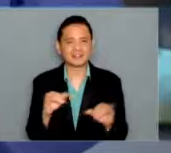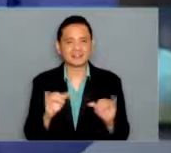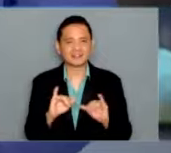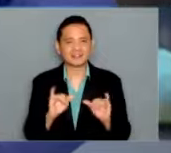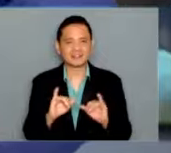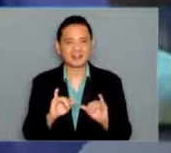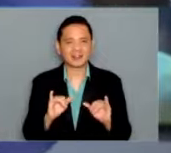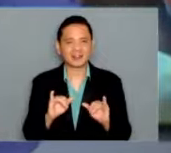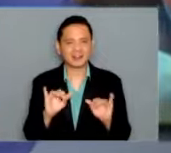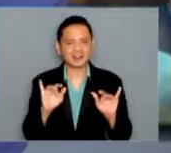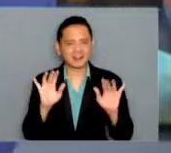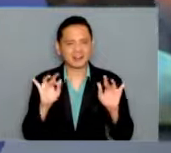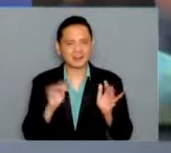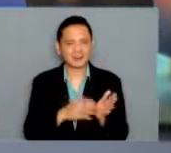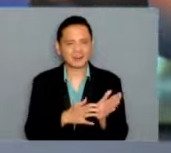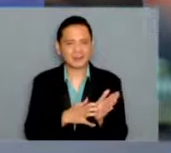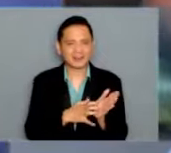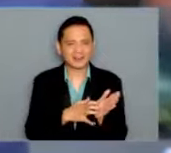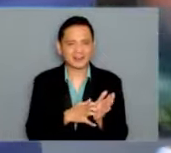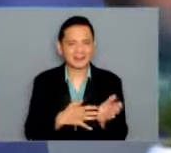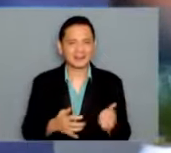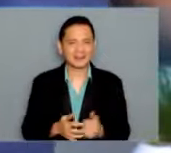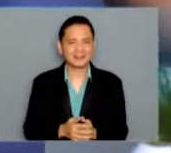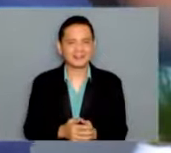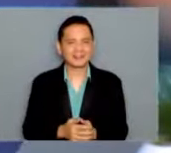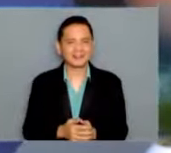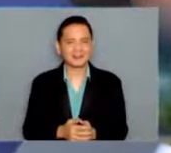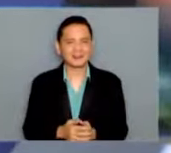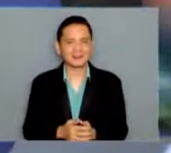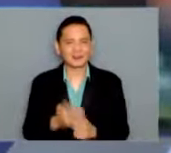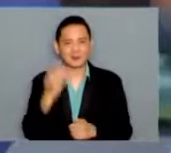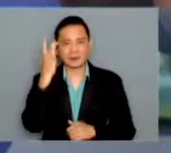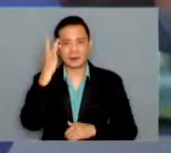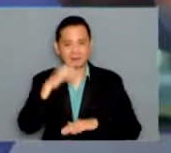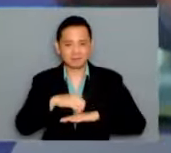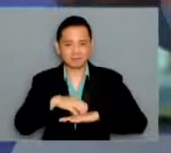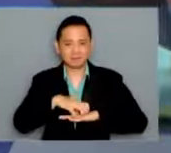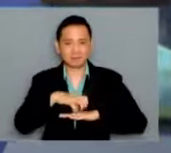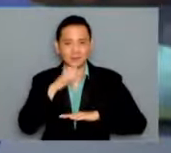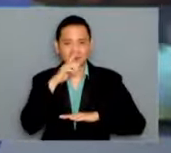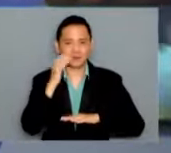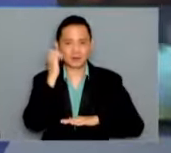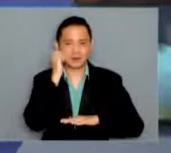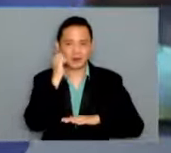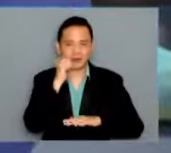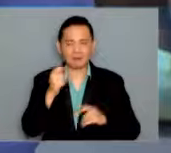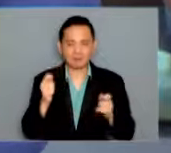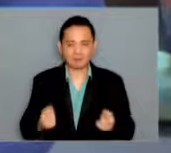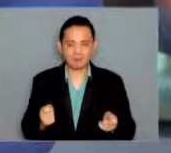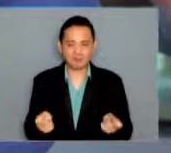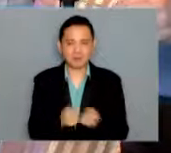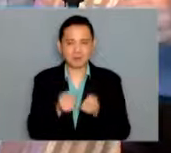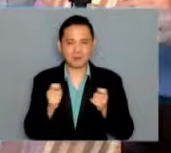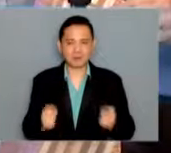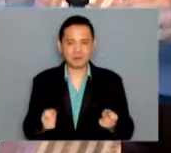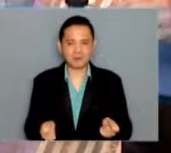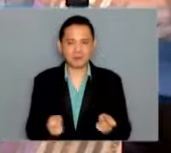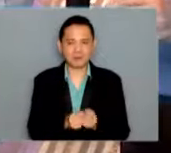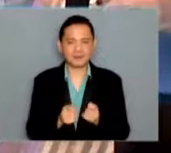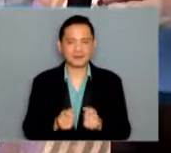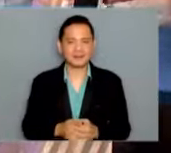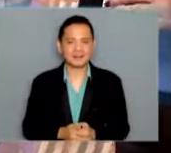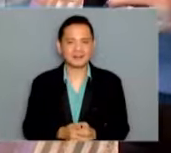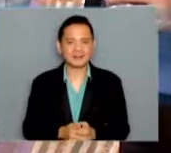luya. Kasi lumaki na sa kakatinikling. Pero siguro si Ma'am ang pinakamagaling maglinis ng